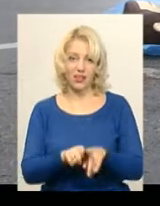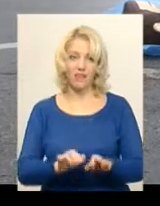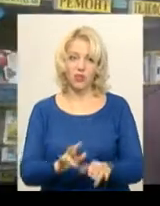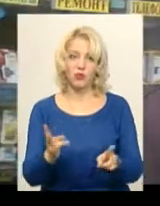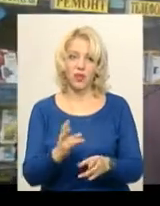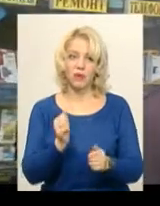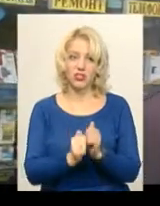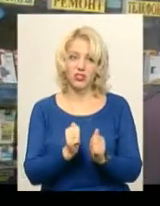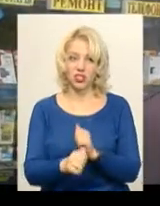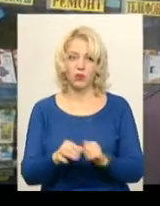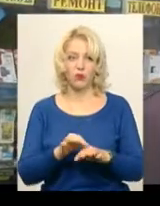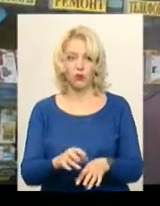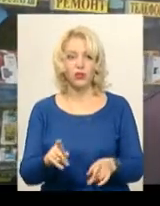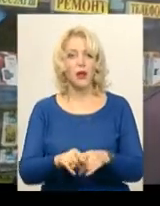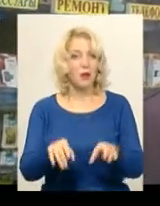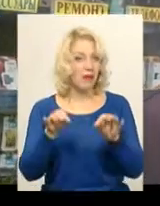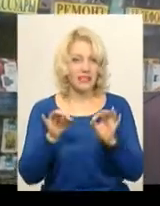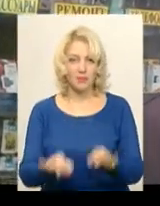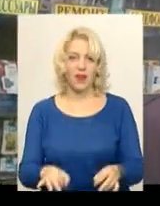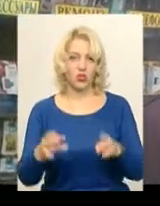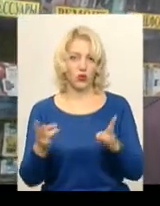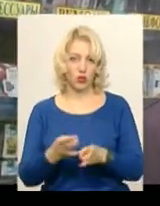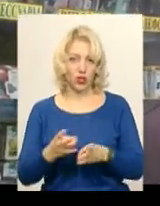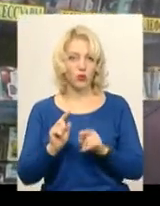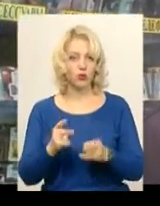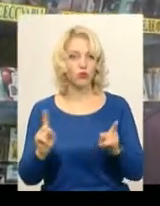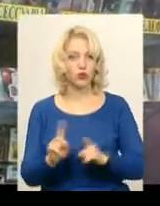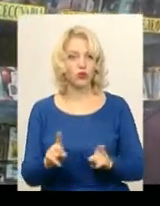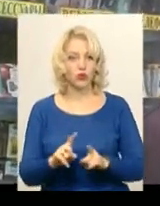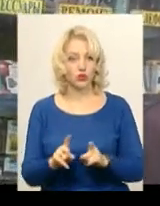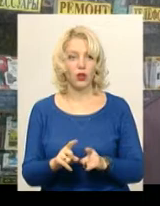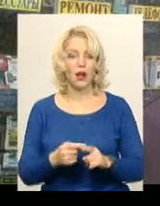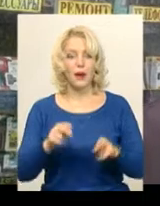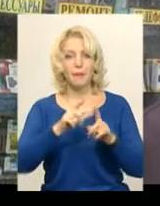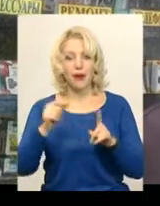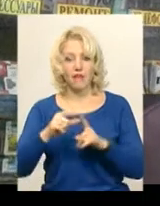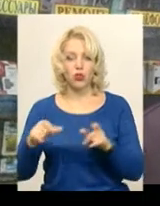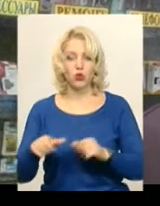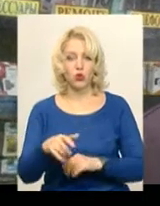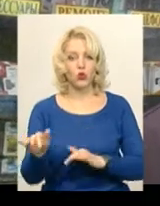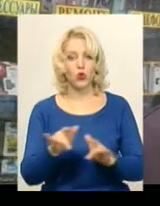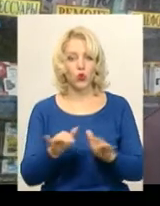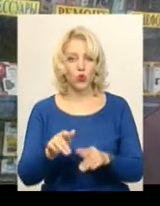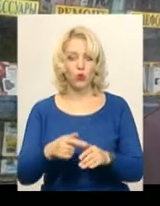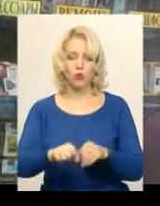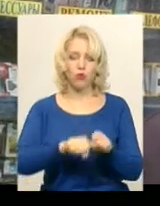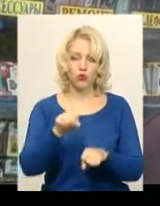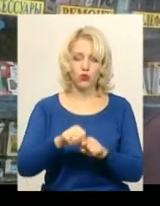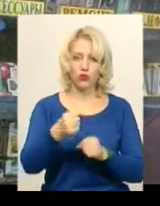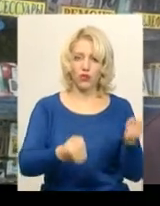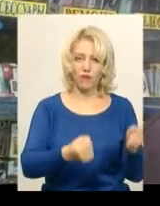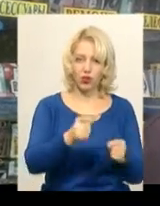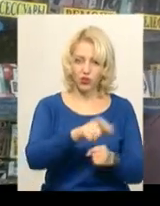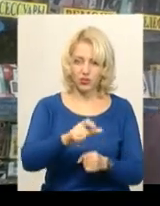частіше. «Безперечно, що треба, тому що правила дорожнього руху порушують як водії, так і